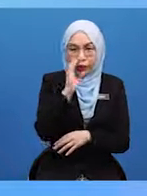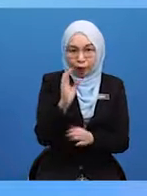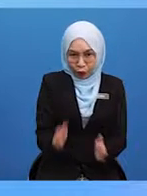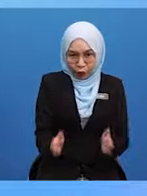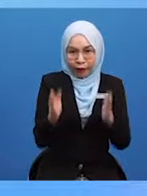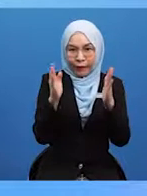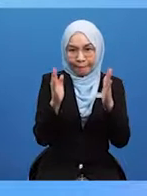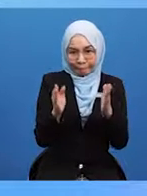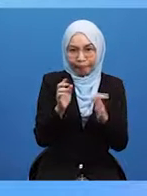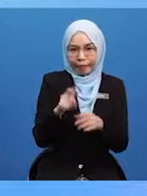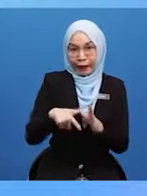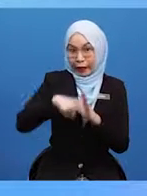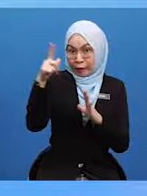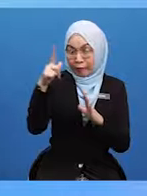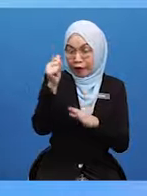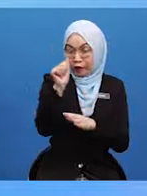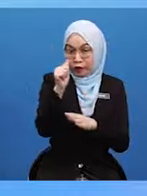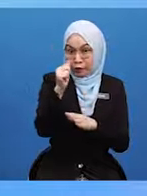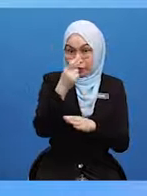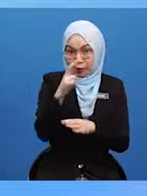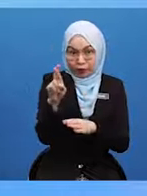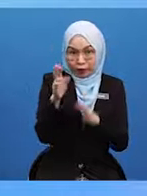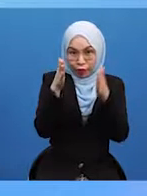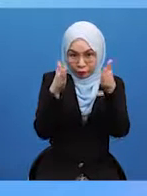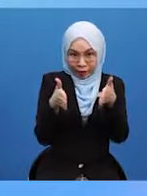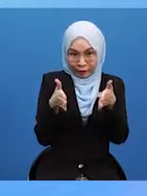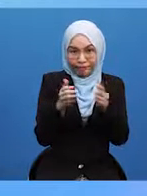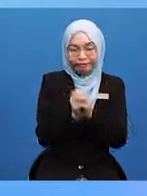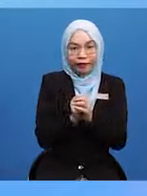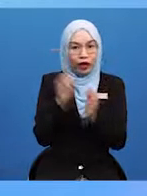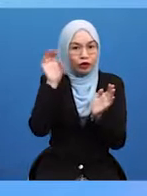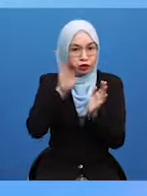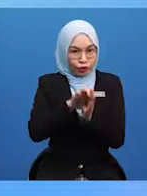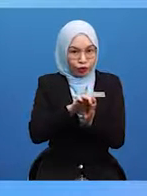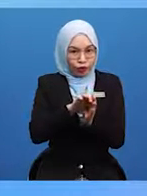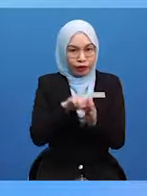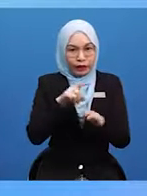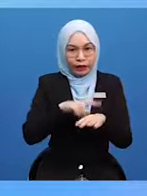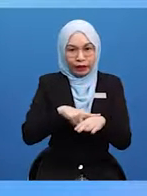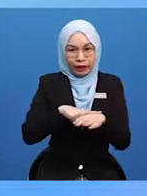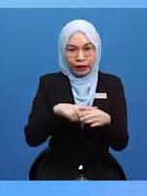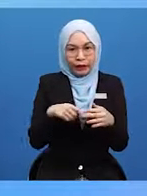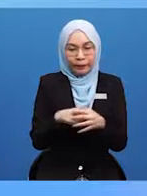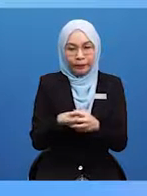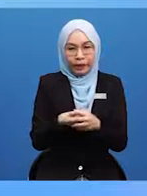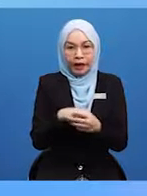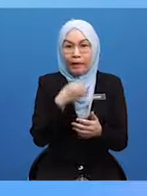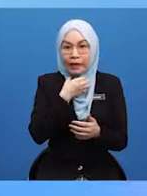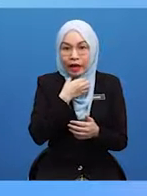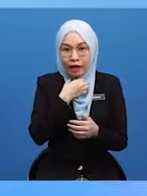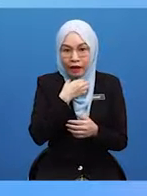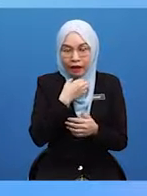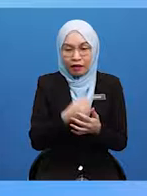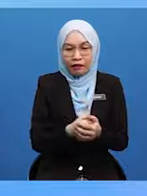Contohnya, Ipoh, Kuala Lumpur, Kota Kinabalu dan lain-lain bandar.